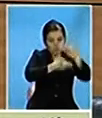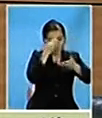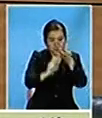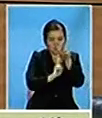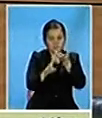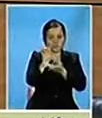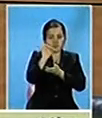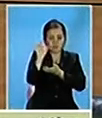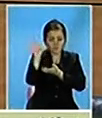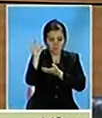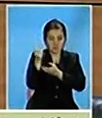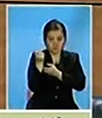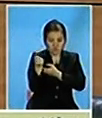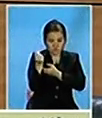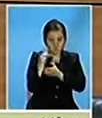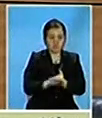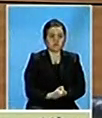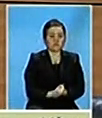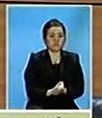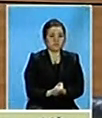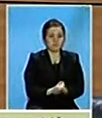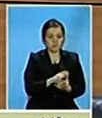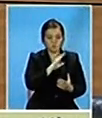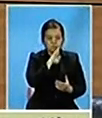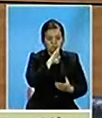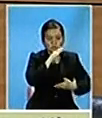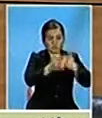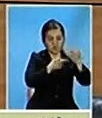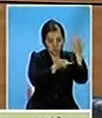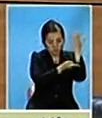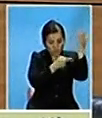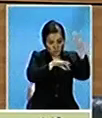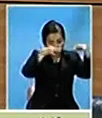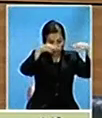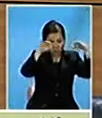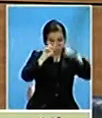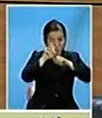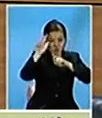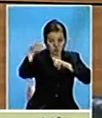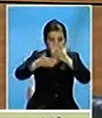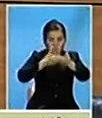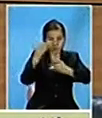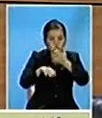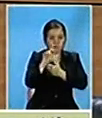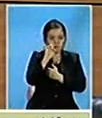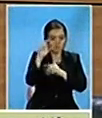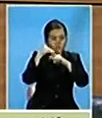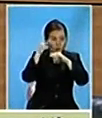ถ้าเป็นยางรมพันชั้น3กิโลละ104บาทปรากฏว่าจากนโยบายดังกล่า